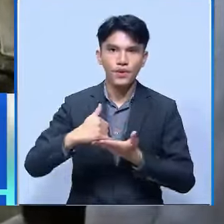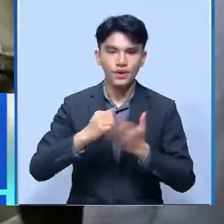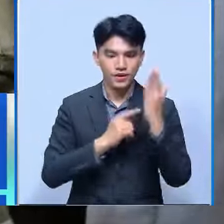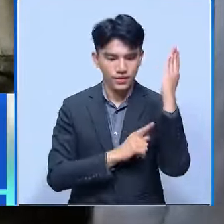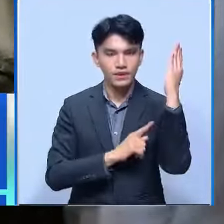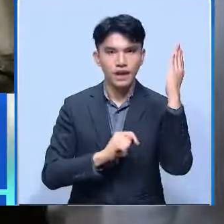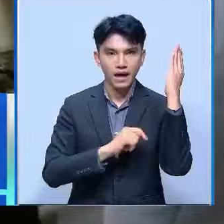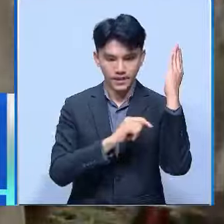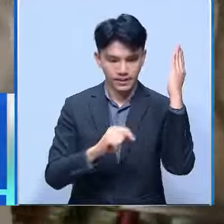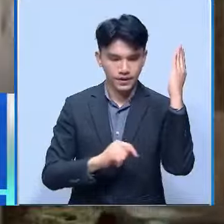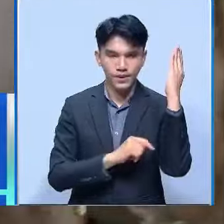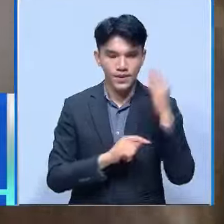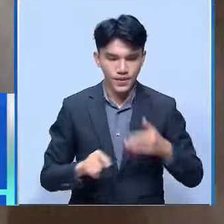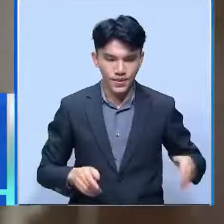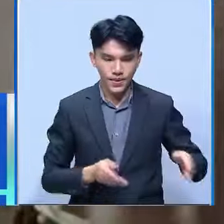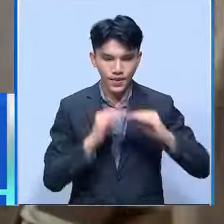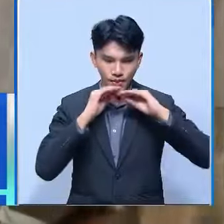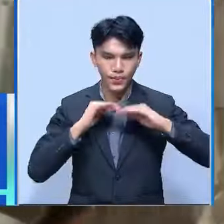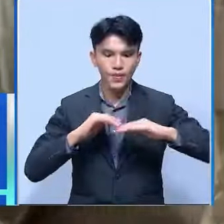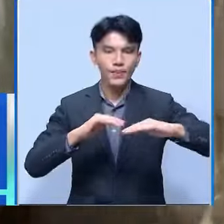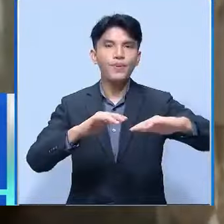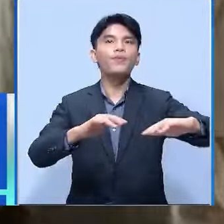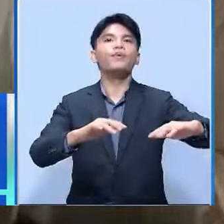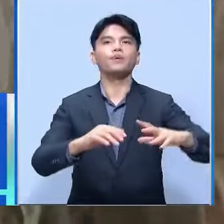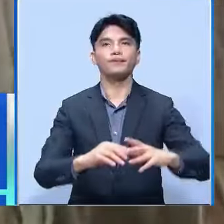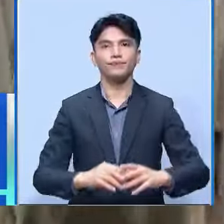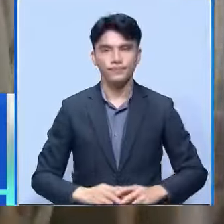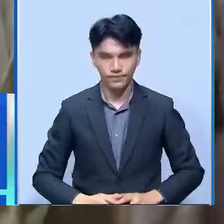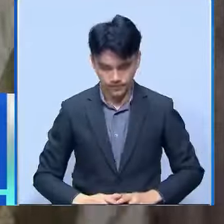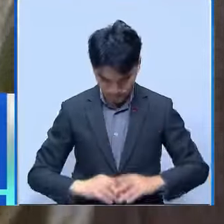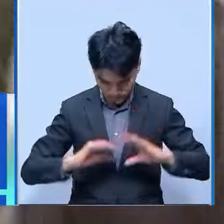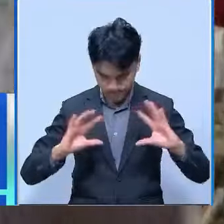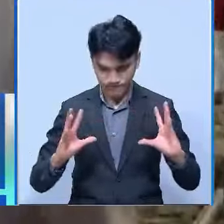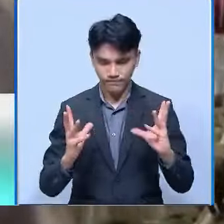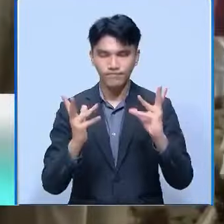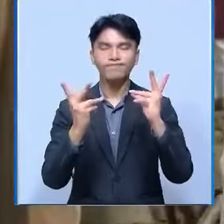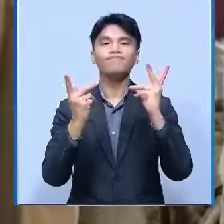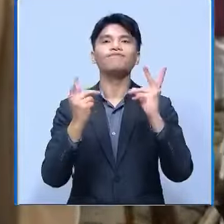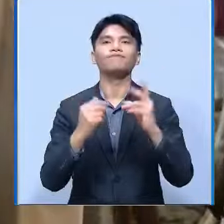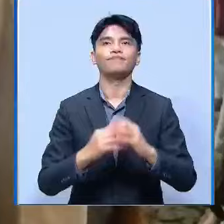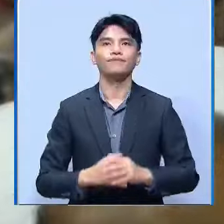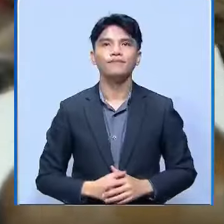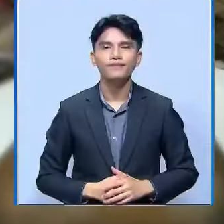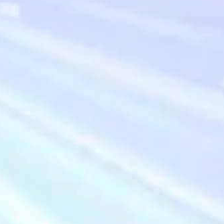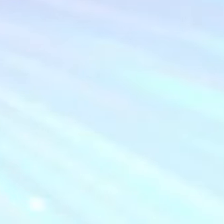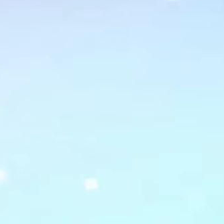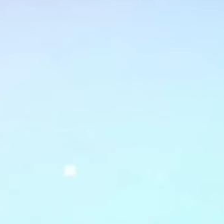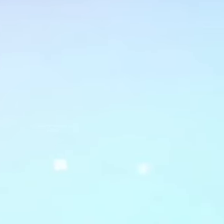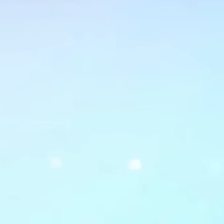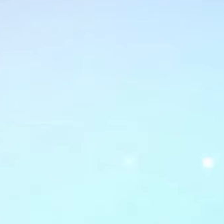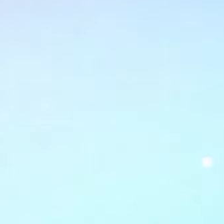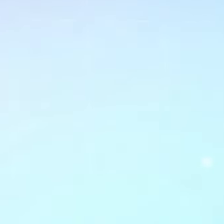ที่อำเภอเมืองตรังออกทะเลอำเภอกันตังและนี่แหละค่ะก็จะเป็นการสิ้นสุดและสำหรับเทศกาลกินเจค่ะ